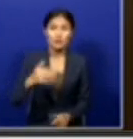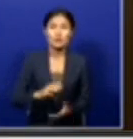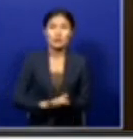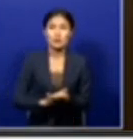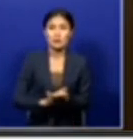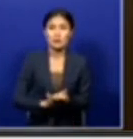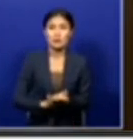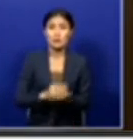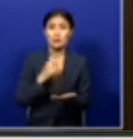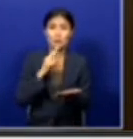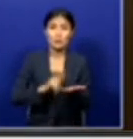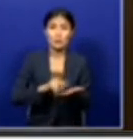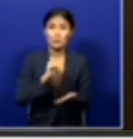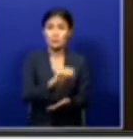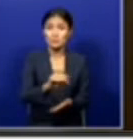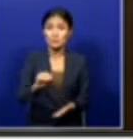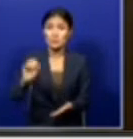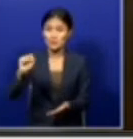อบท.